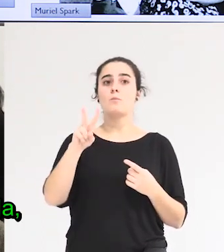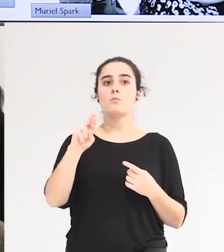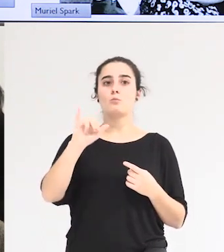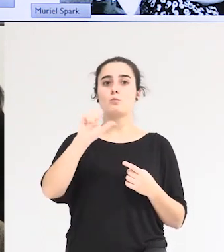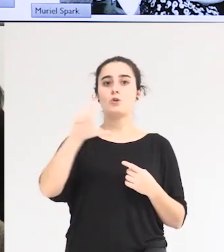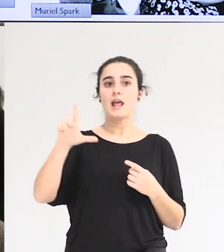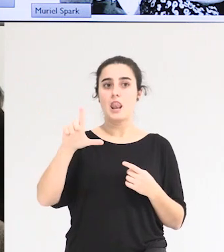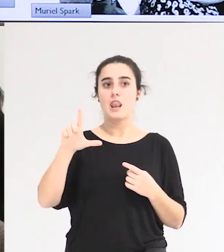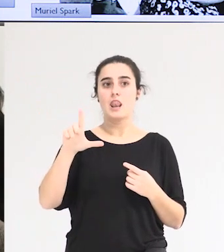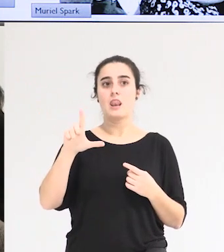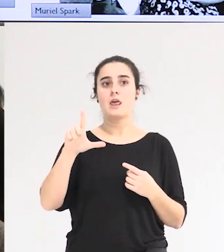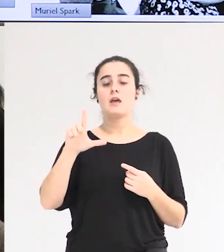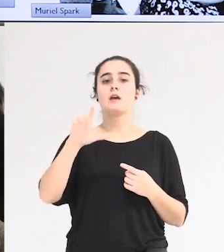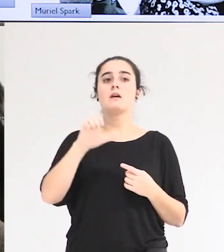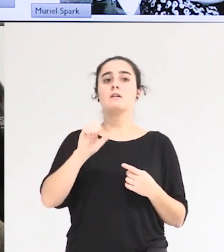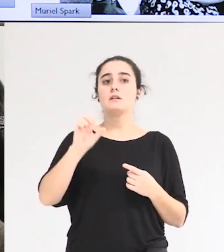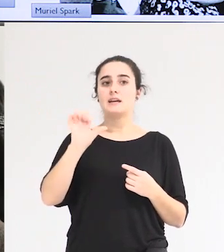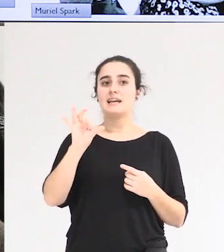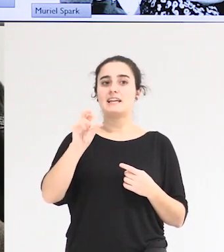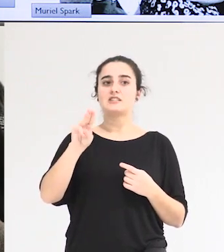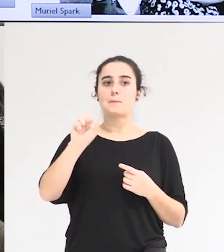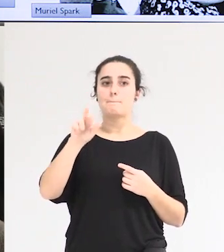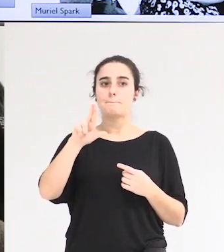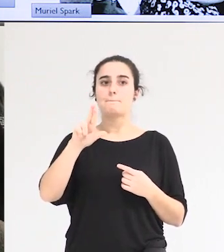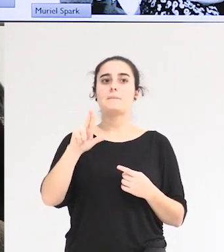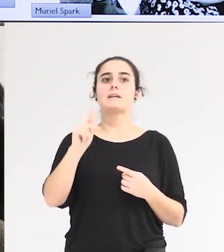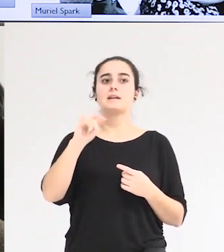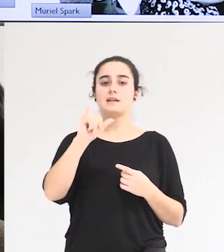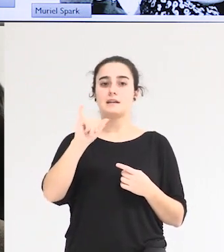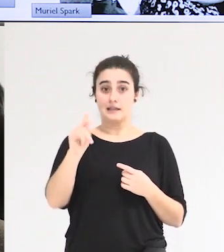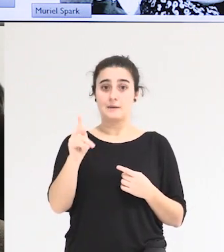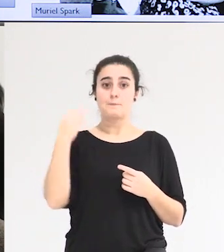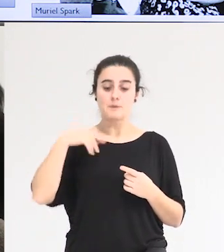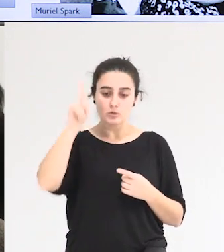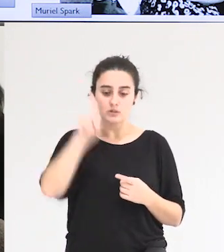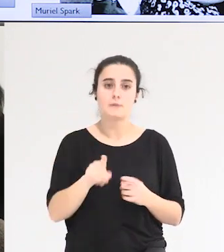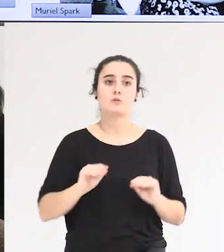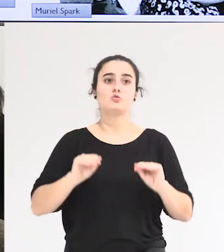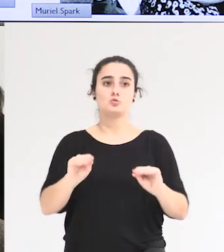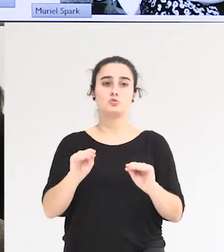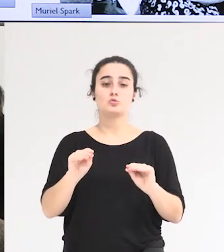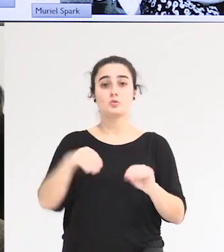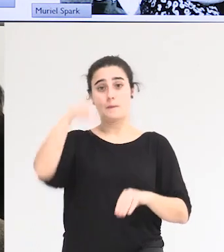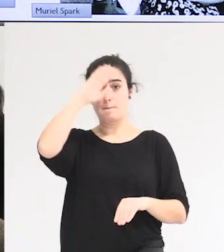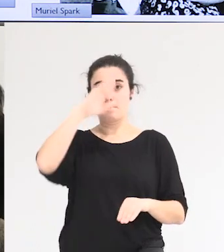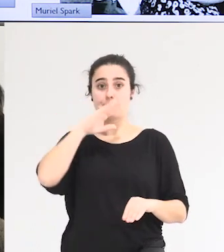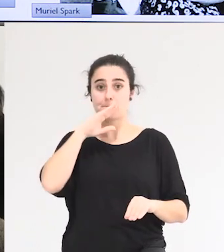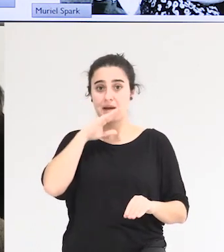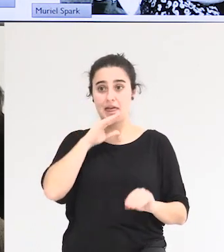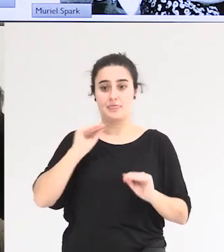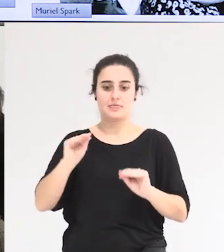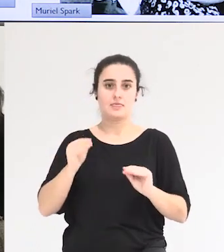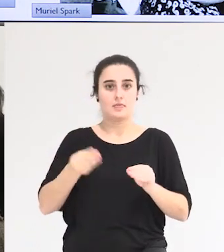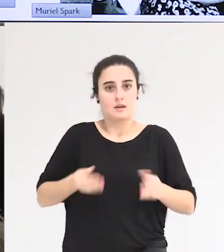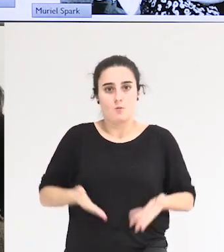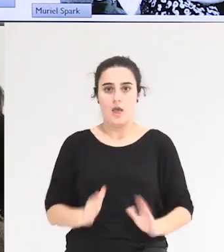Rodesia horretatik, hegoaldeko Rodesia horretatik, ba, alde egin zuen eta utzi zuen semea aitarekin, ez? Badago